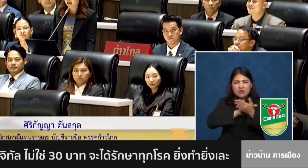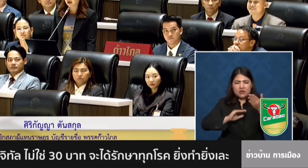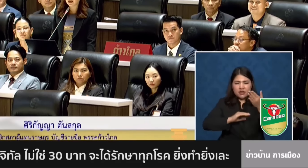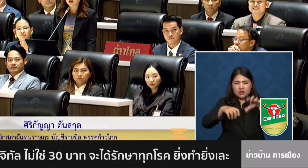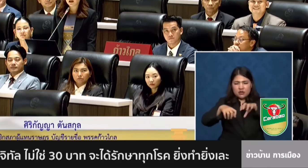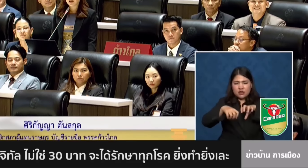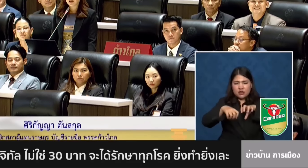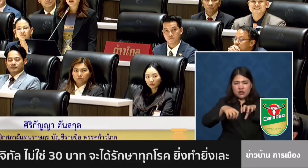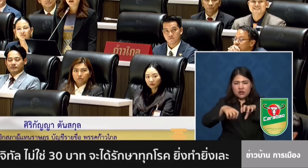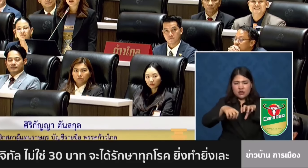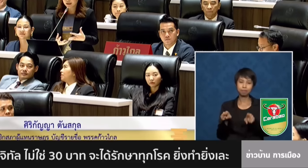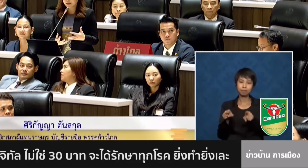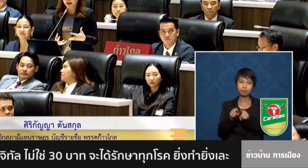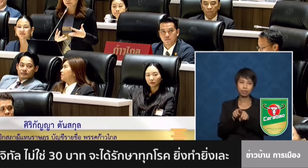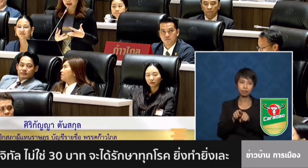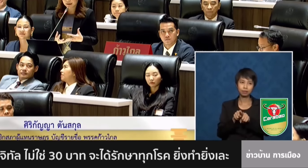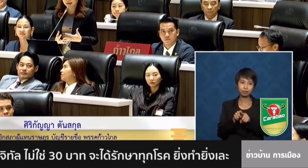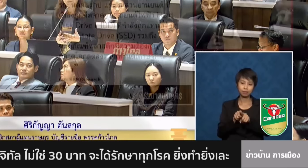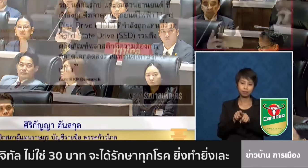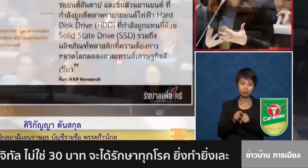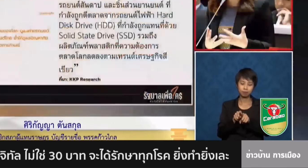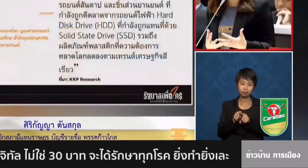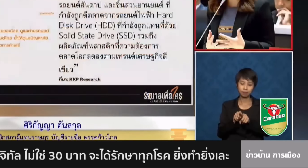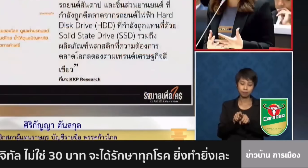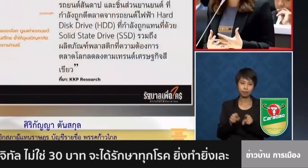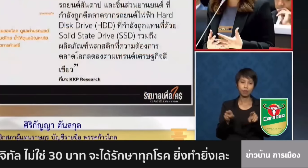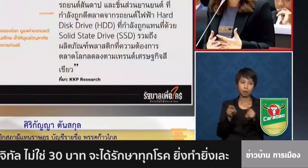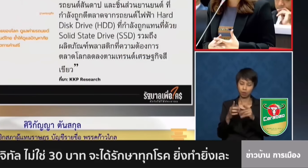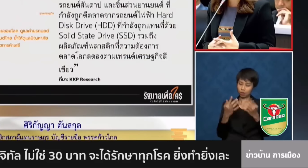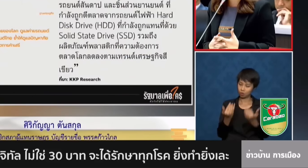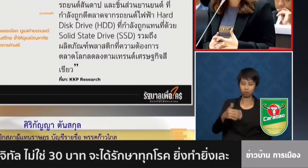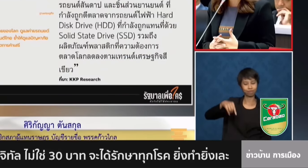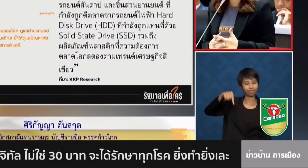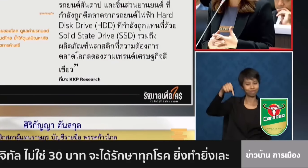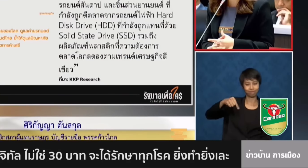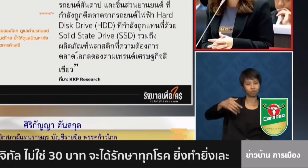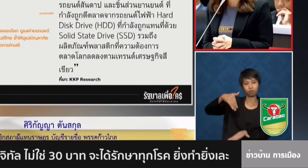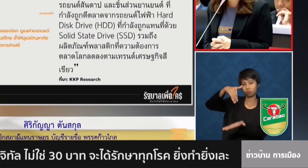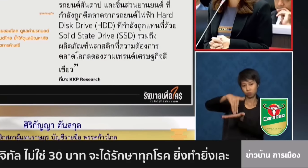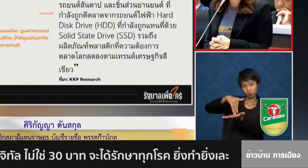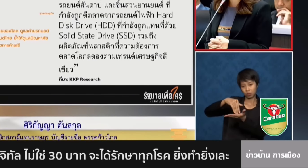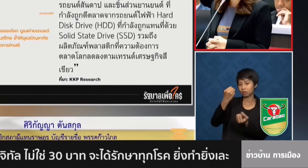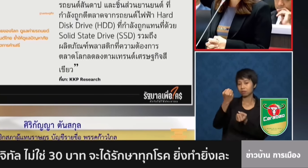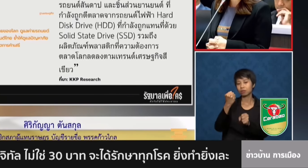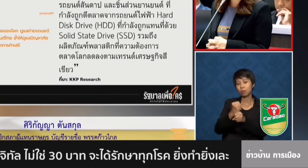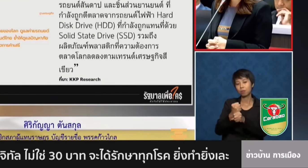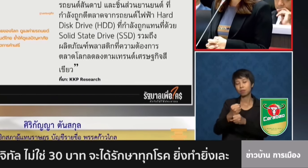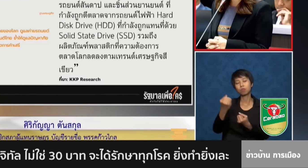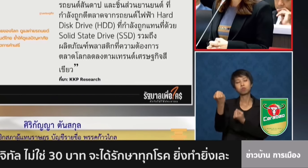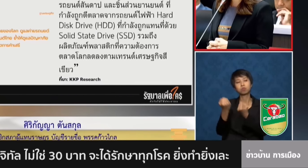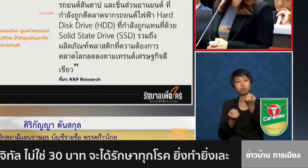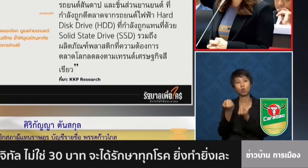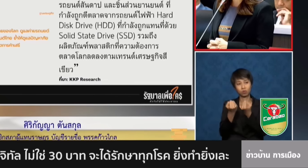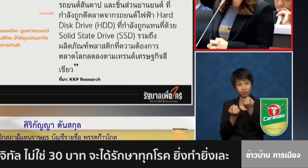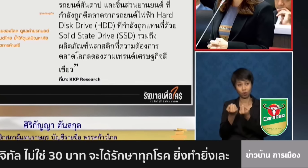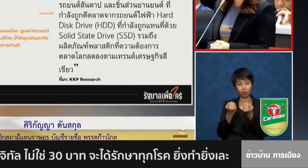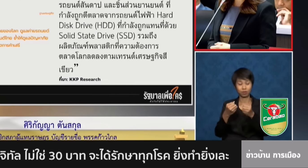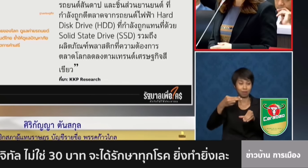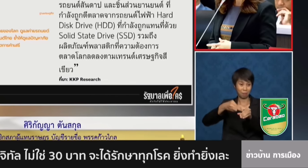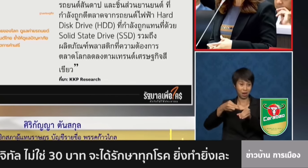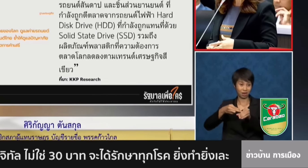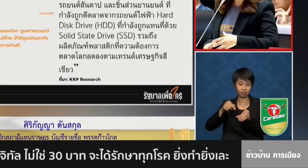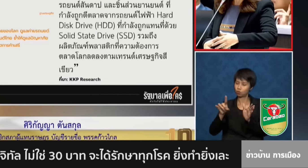ริงๆใช่ไหมคะที ่ดูเนื้อหาอาจจะไม่ได้ดูแบบโหดร้ายมาก ครับ แต่อยากให้ดูสีหน้าตอนประ